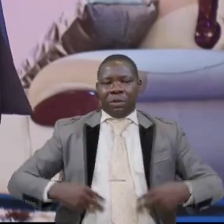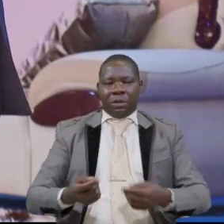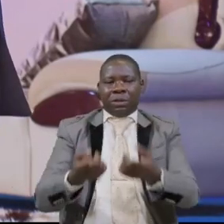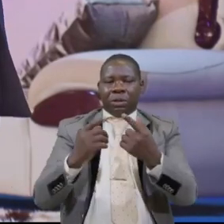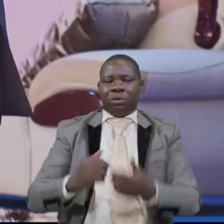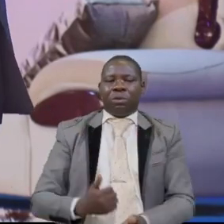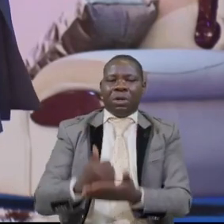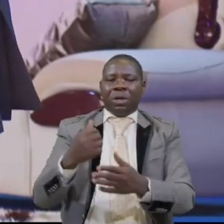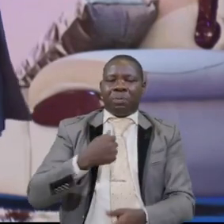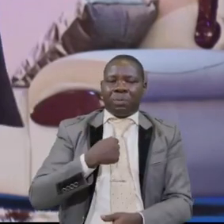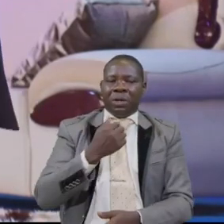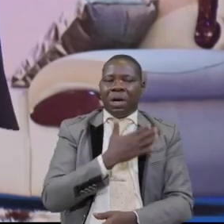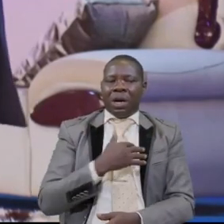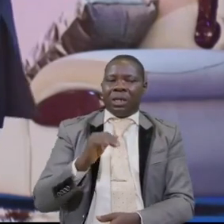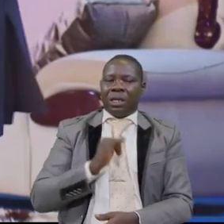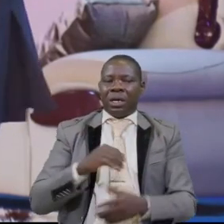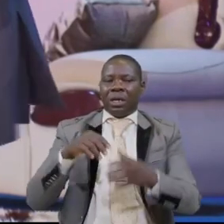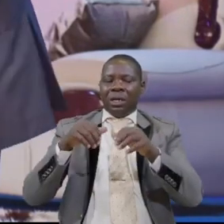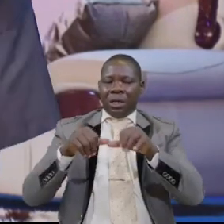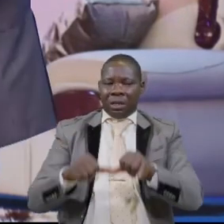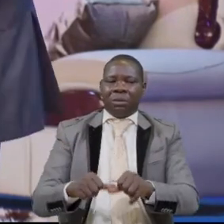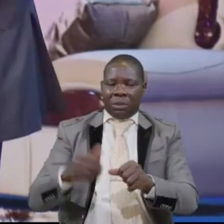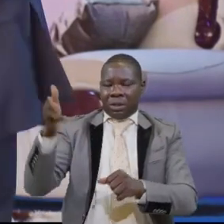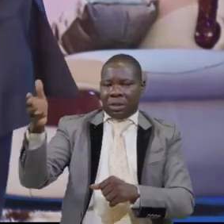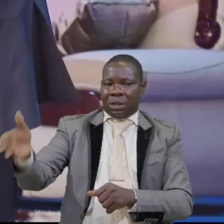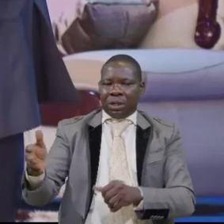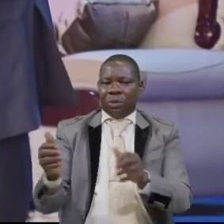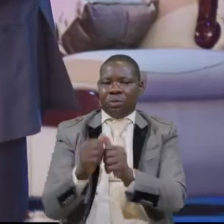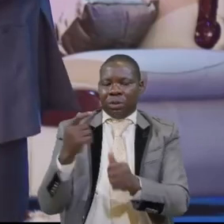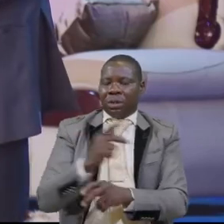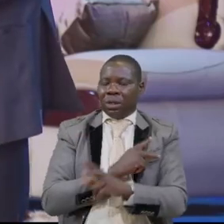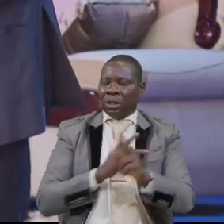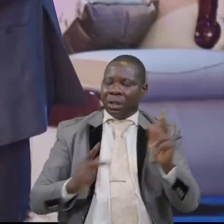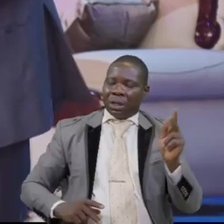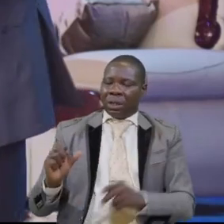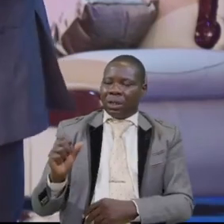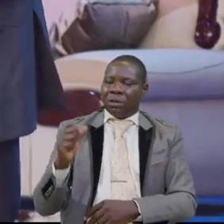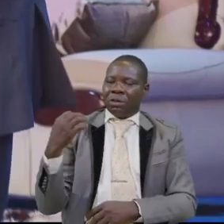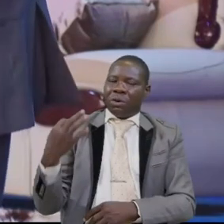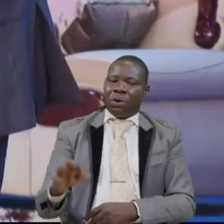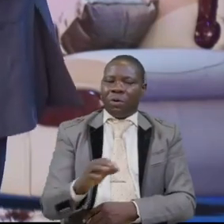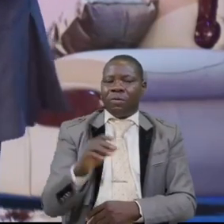demeuré là auprès des rois de Perse.